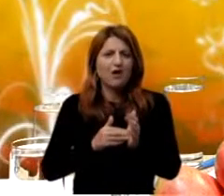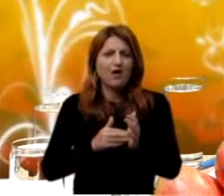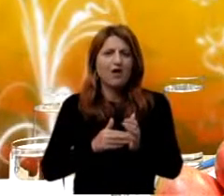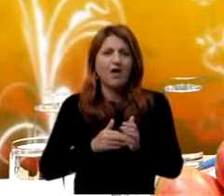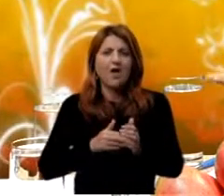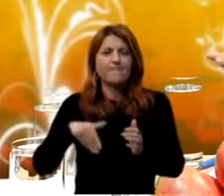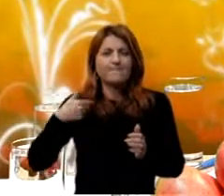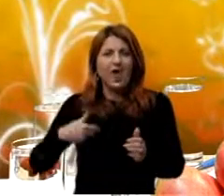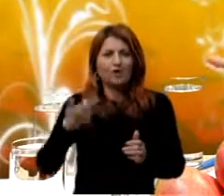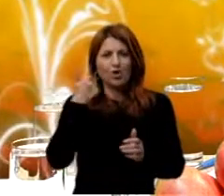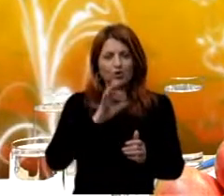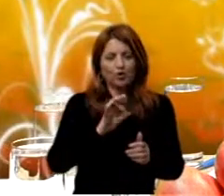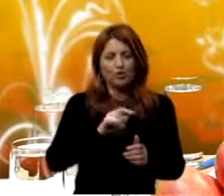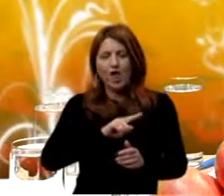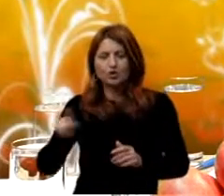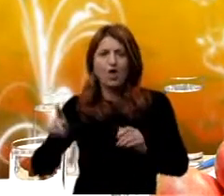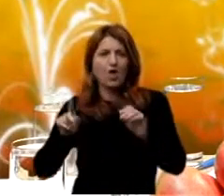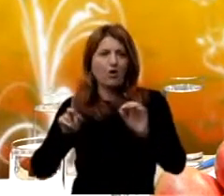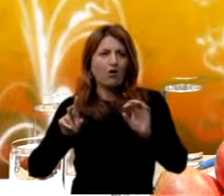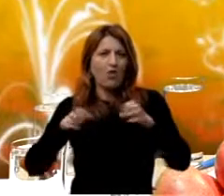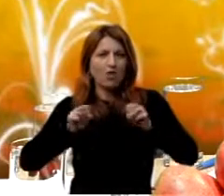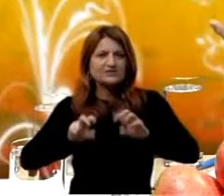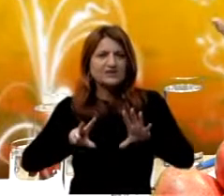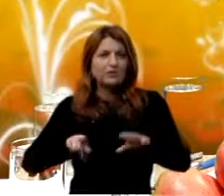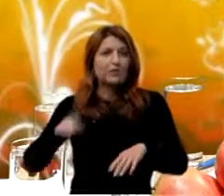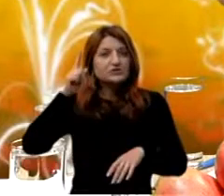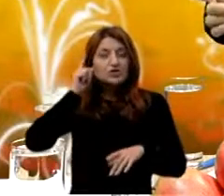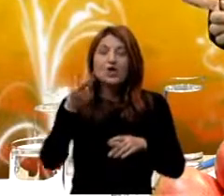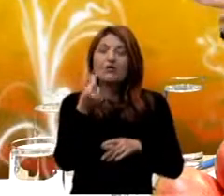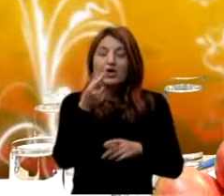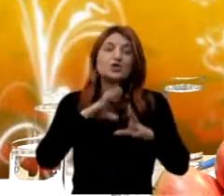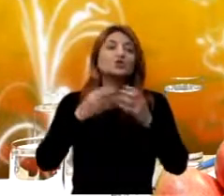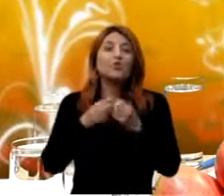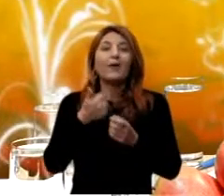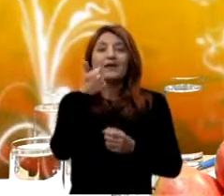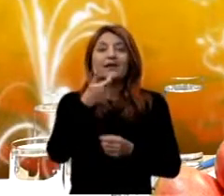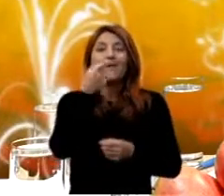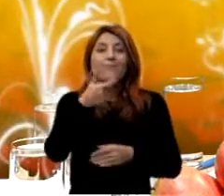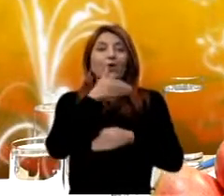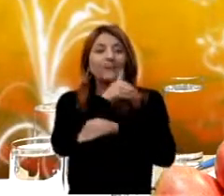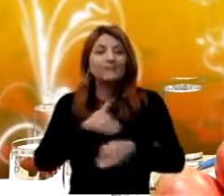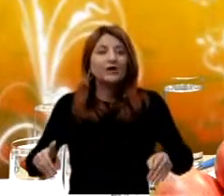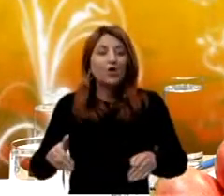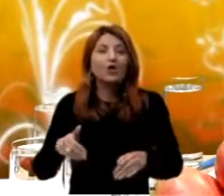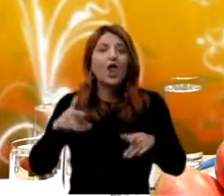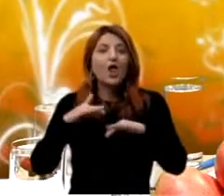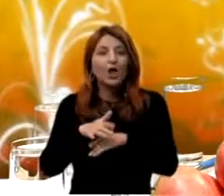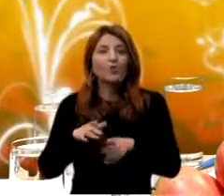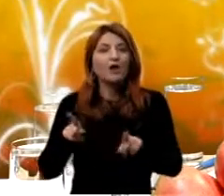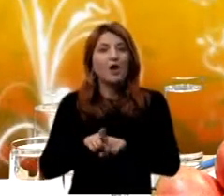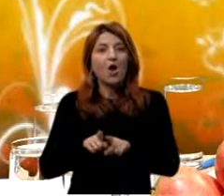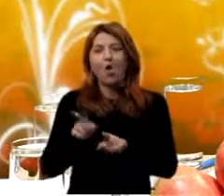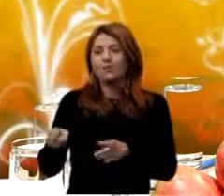18. Tu je negdje. To je jedan korpus od 1,5 milijuna ljudi kojima starija populacija dirigira